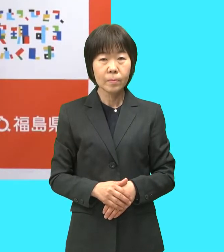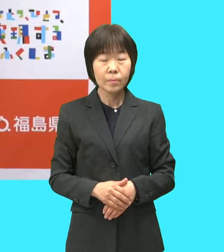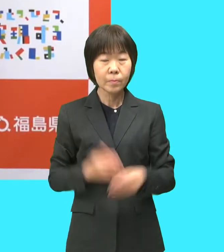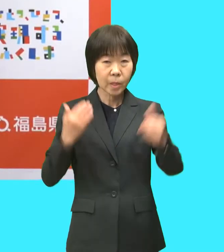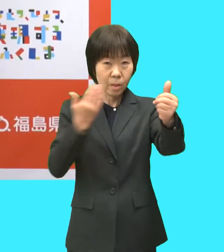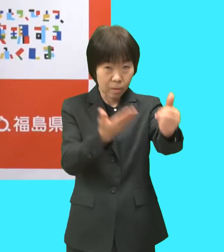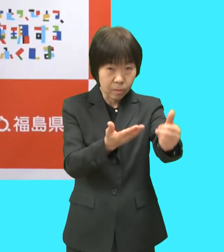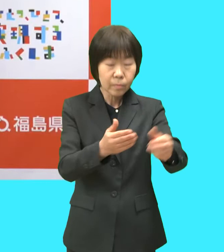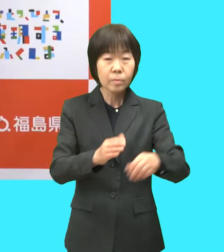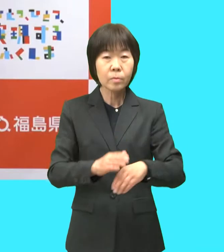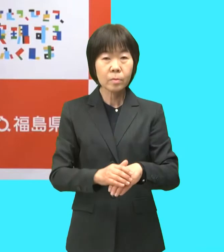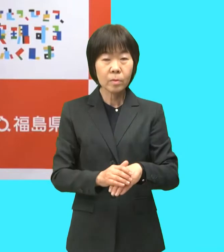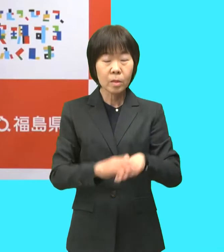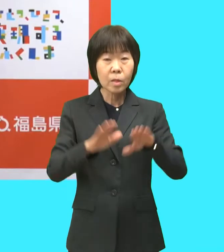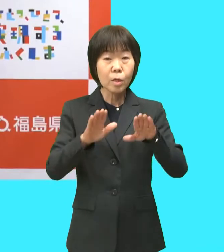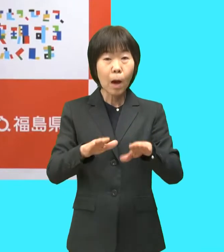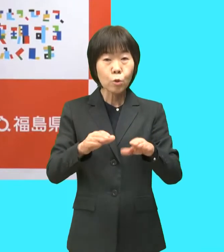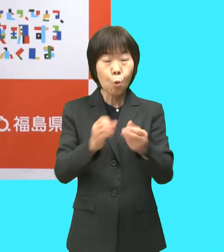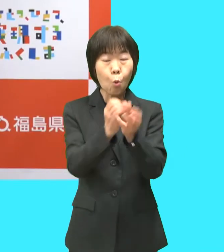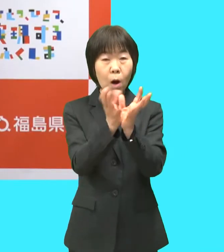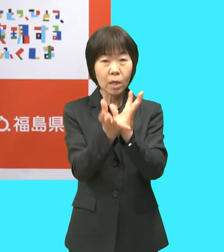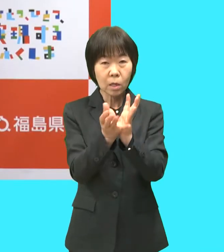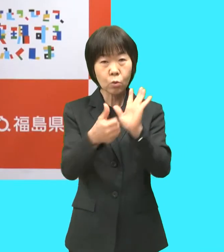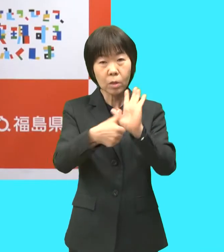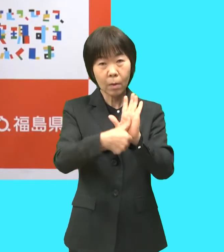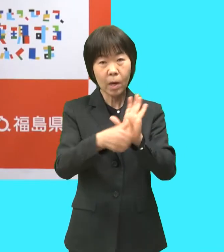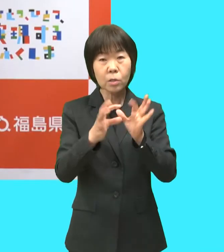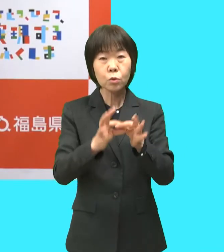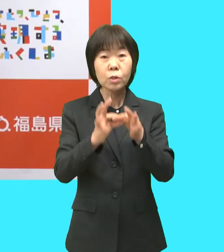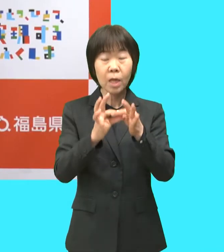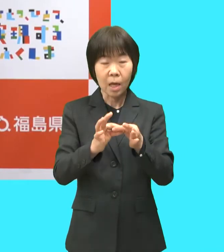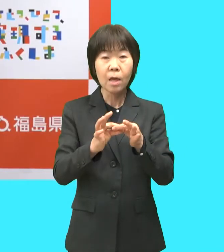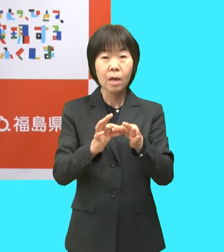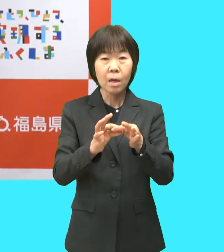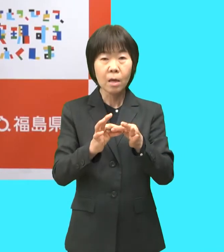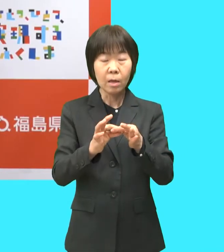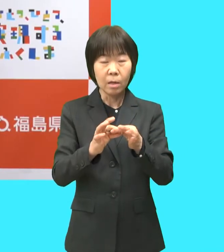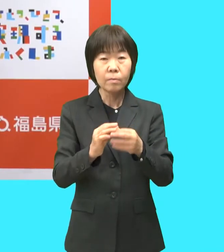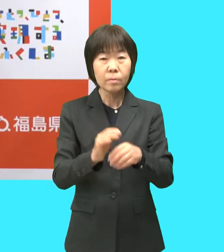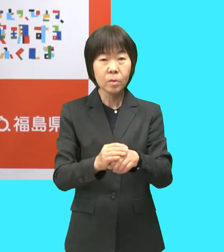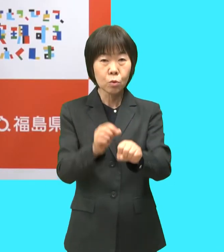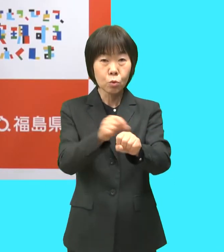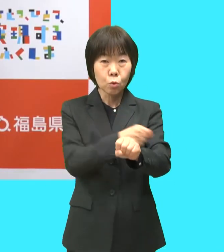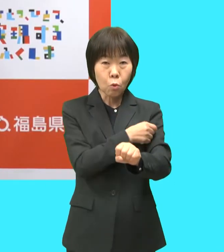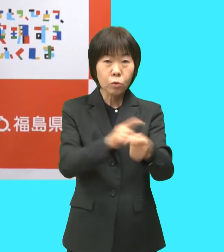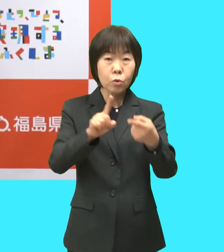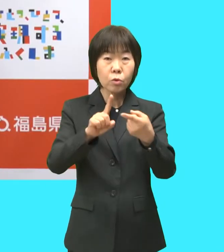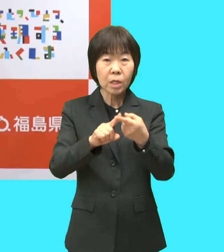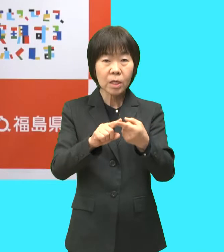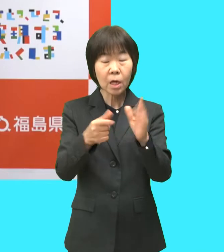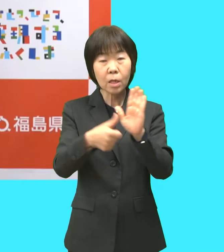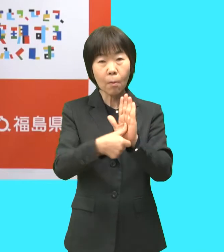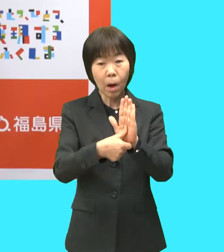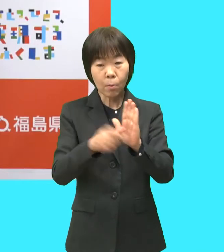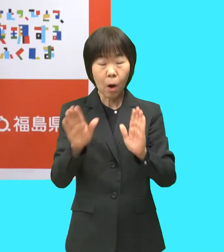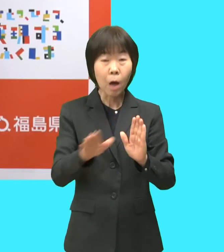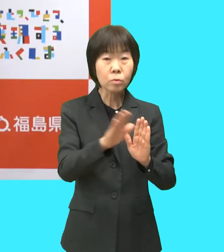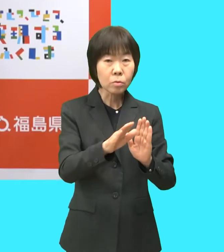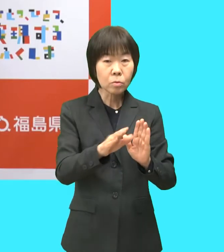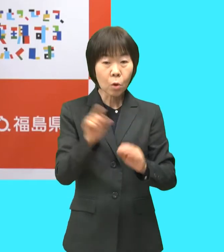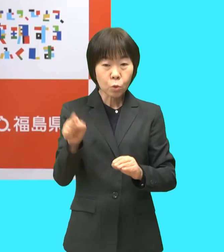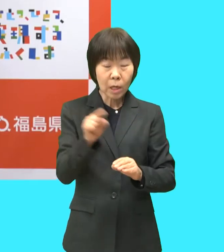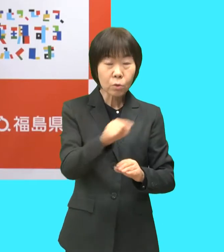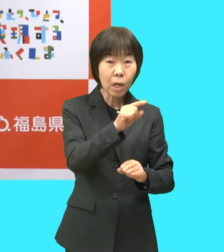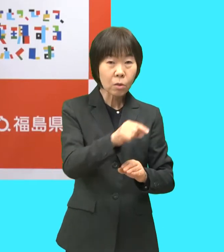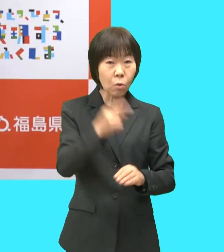NHK さんです、はい、今のお花の名前に関してなんですけれども、はい、だいぶ特徴的な名前もいくつかありますけれども、知事のこうそれぞれの